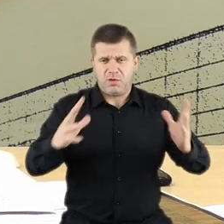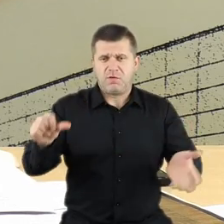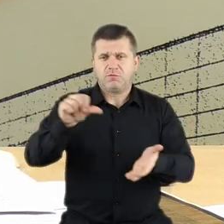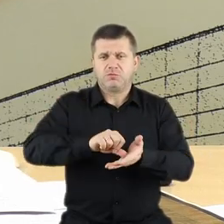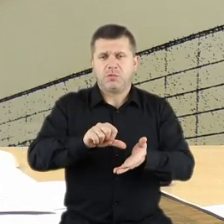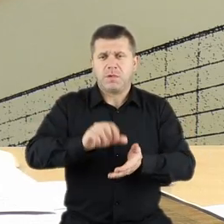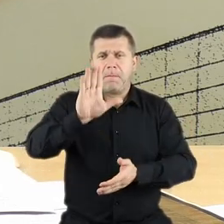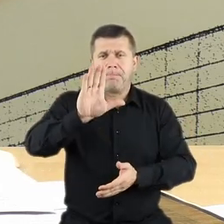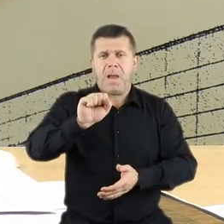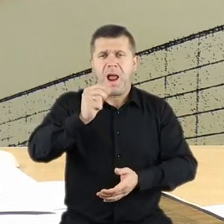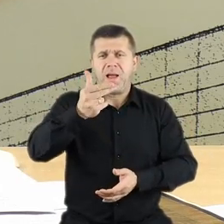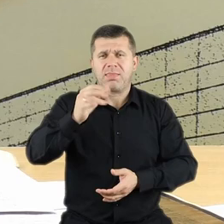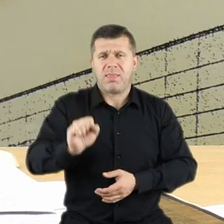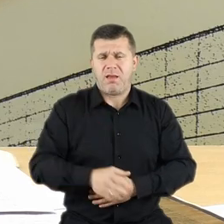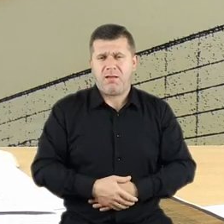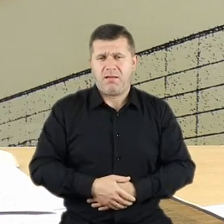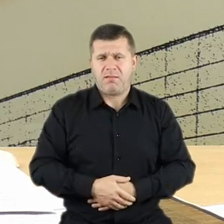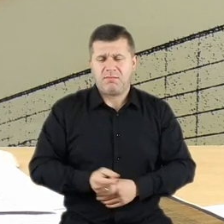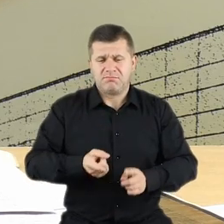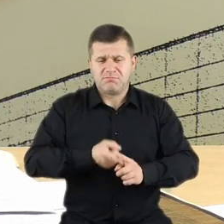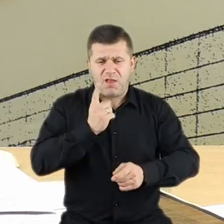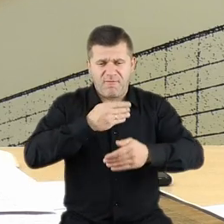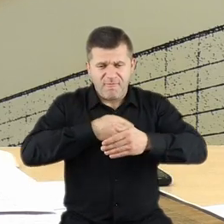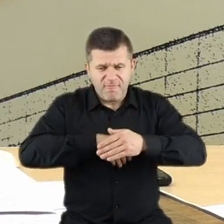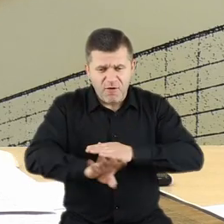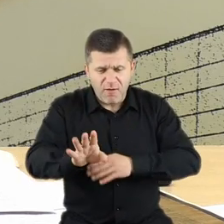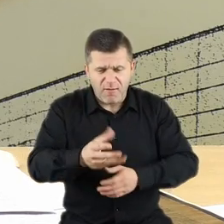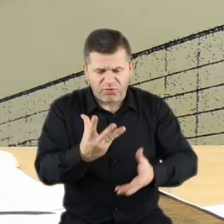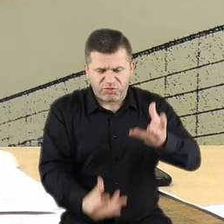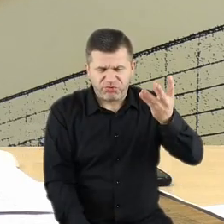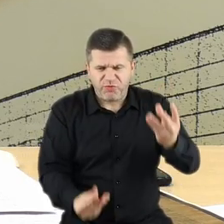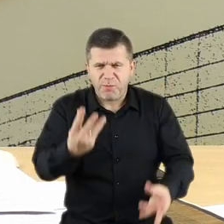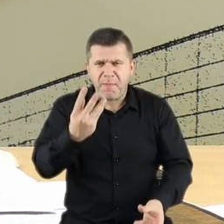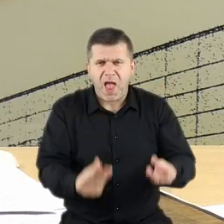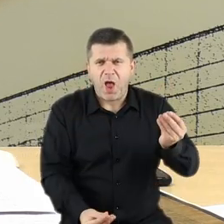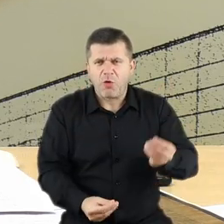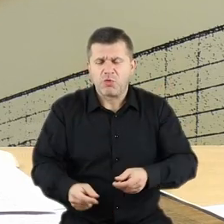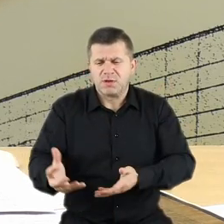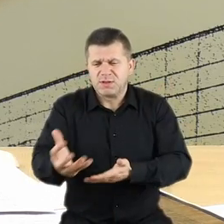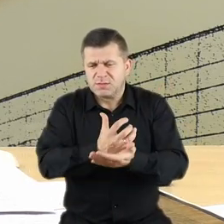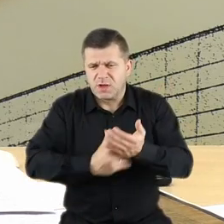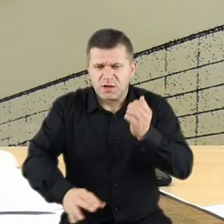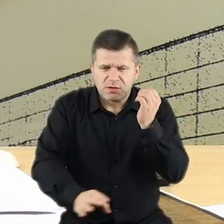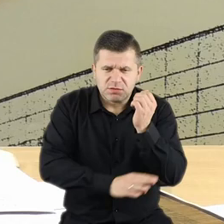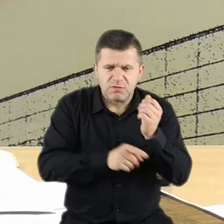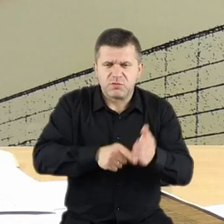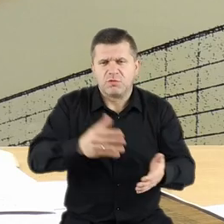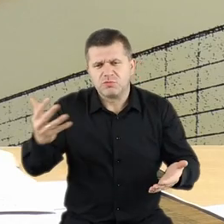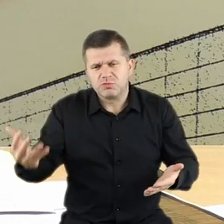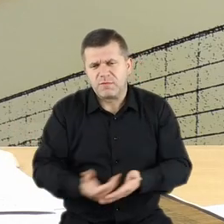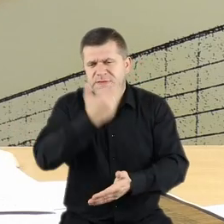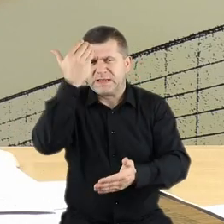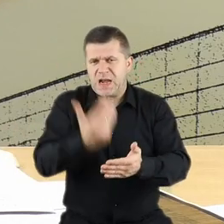środku bagien zanim się wydostał z tego bagna zanim nazbierał chrustu No to zeszło